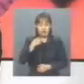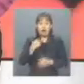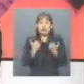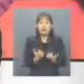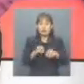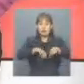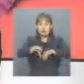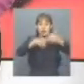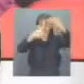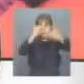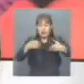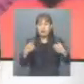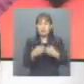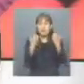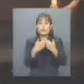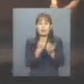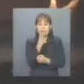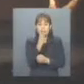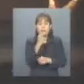งนาฏศิลป์สายรุ้งค่ะ